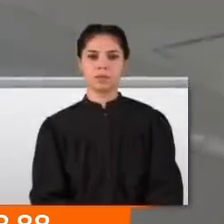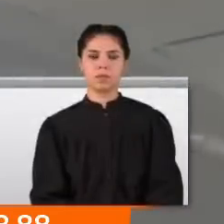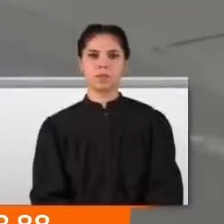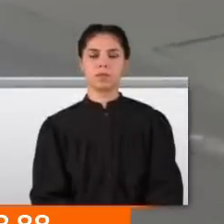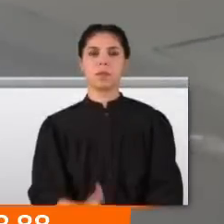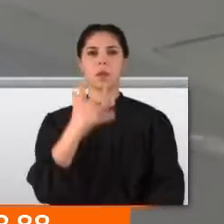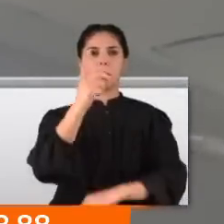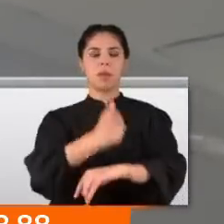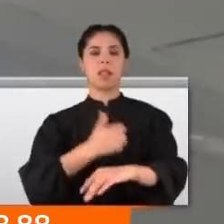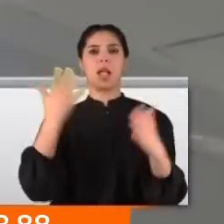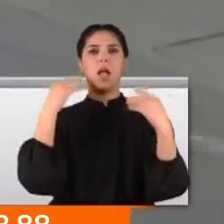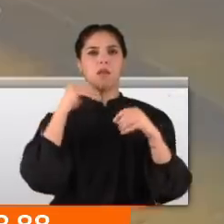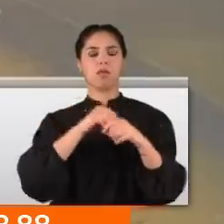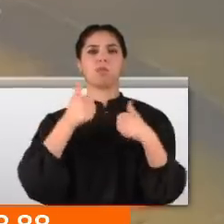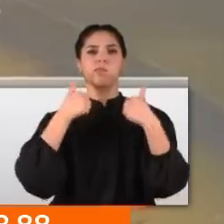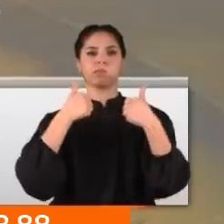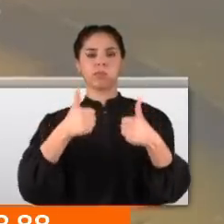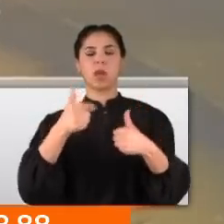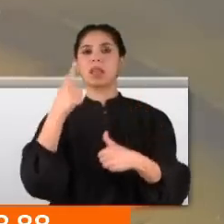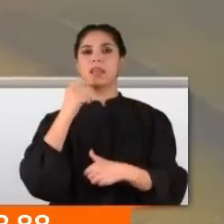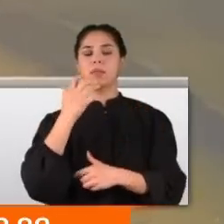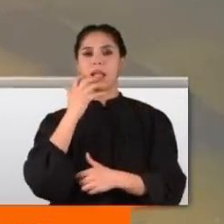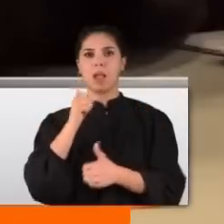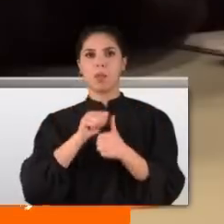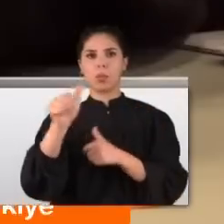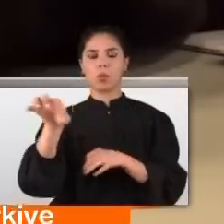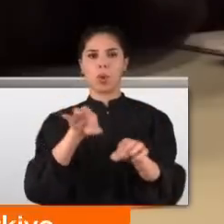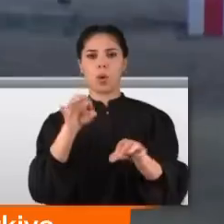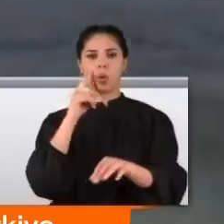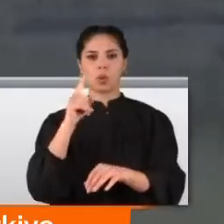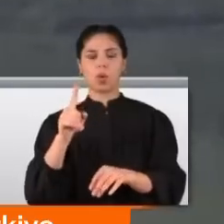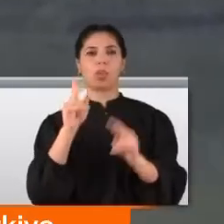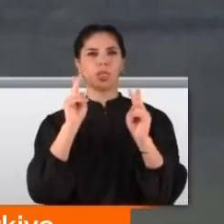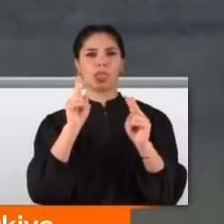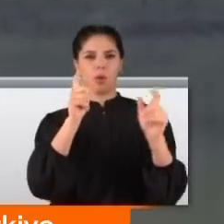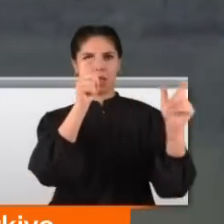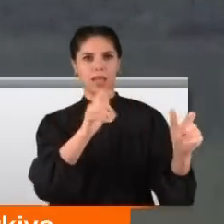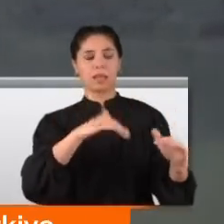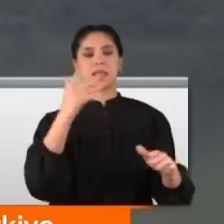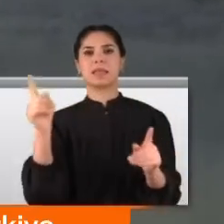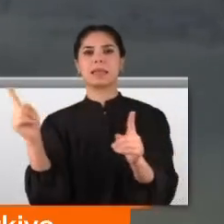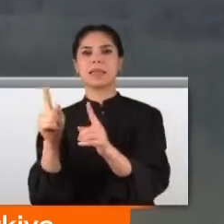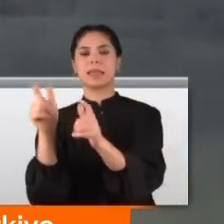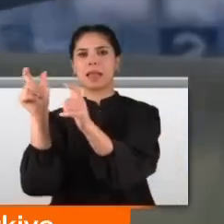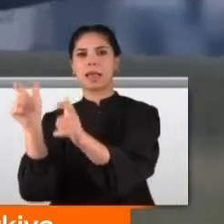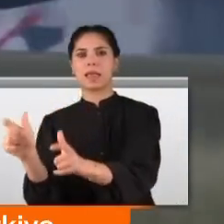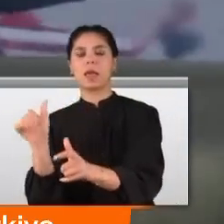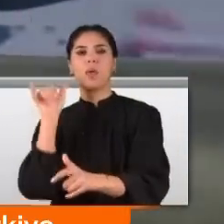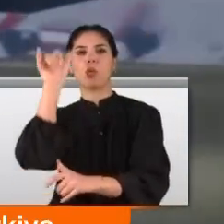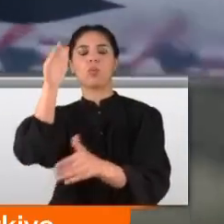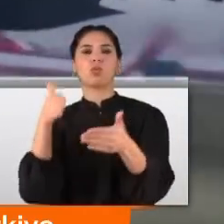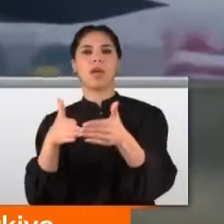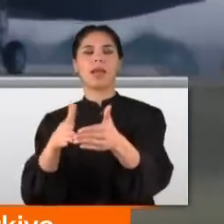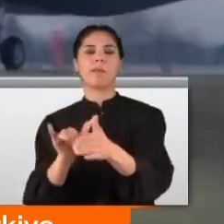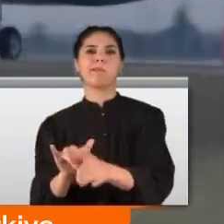5 saat havada kalabilecek olan Kızıl Elma uzaktan kontrolle normal pistlerin yanı sıra kısa pistli uçak gemilerinden kalkış